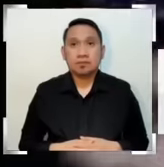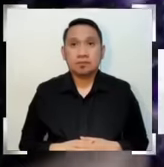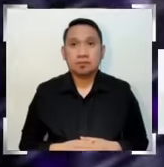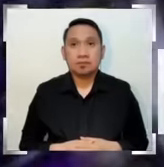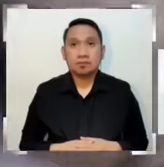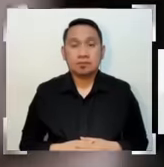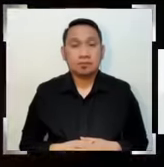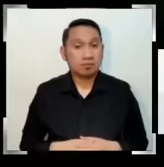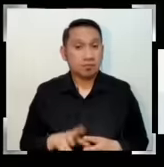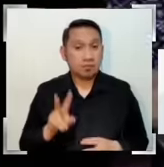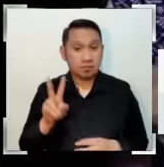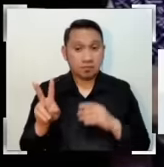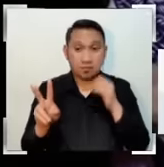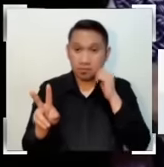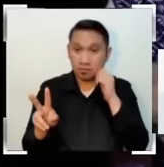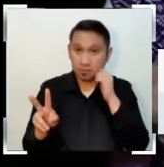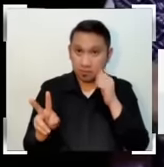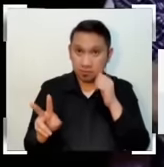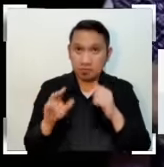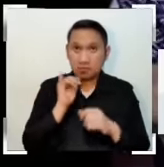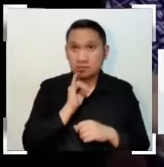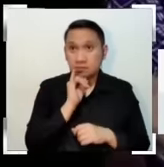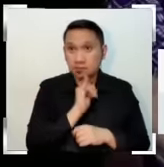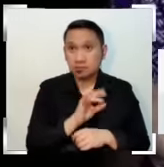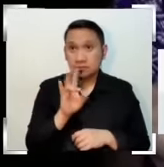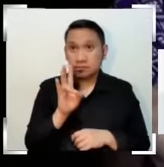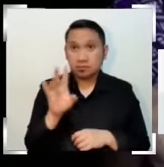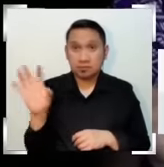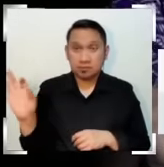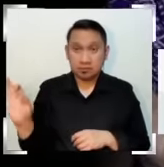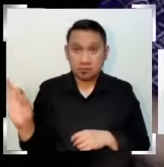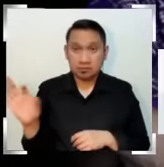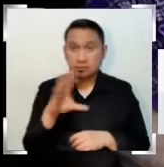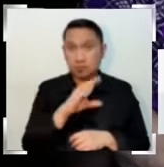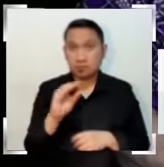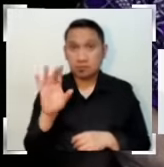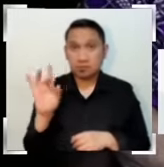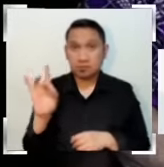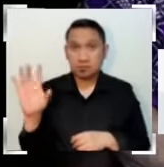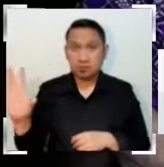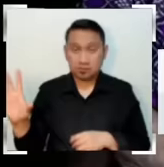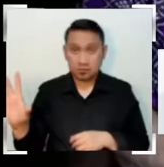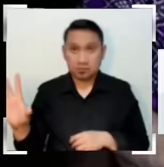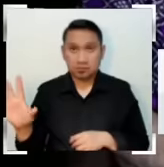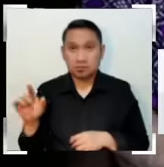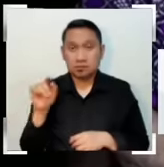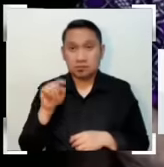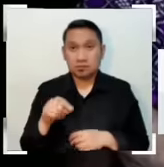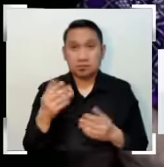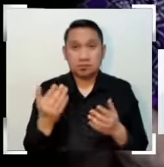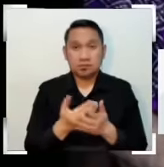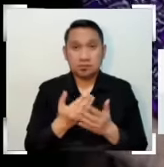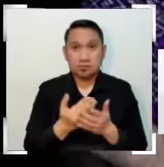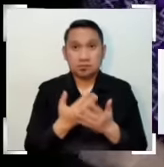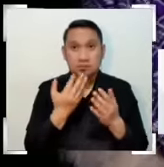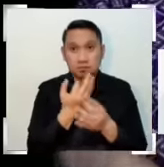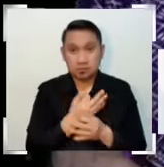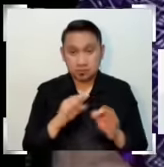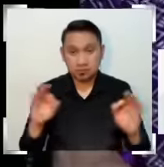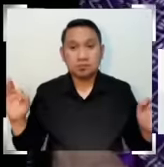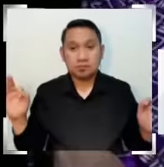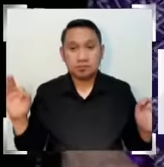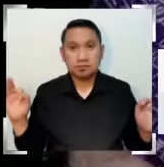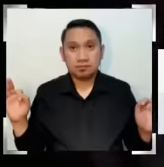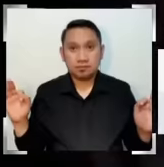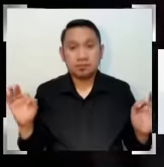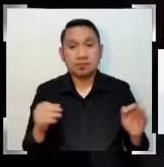Dalawang babaeng Israeli na edad 79 at 85 ang mga pinakabagong pinakawalang bihag ng grupong Hamas sa